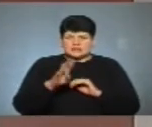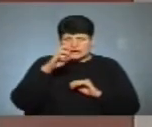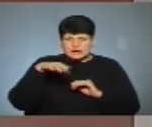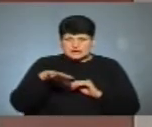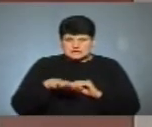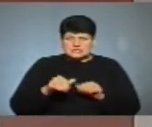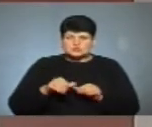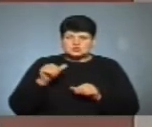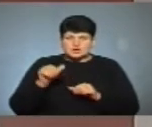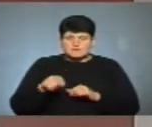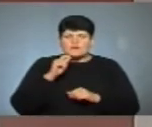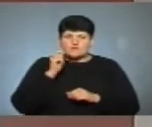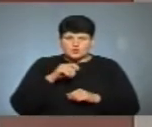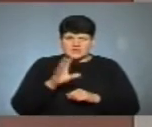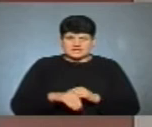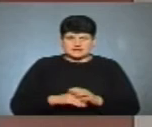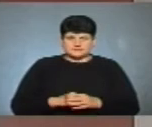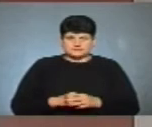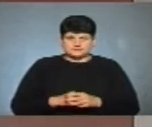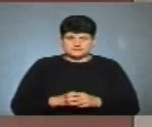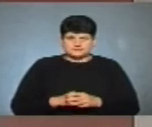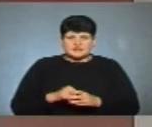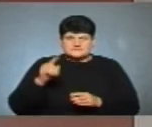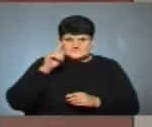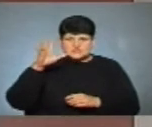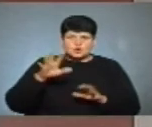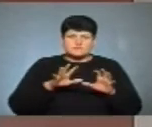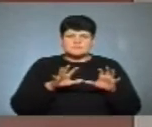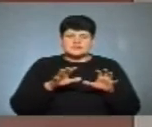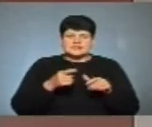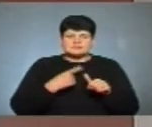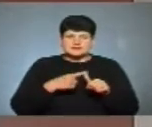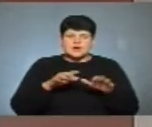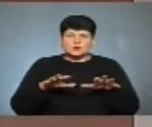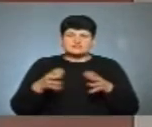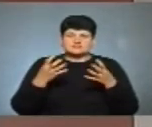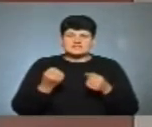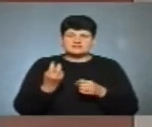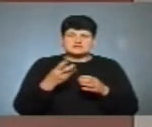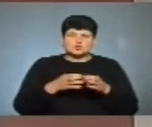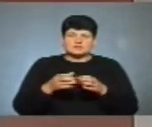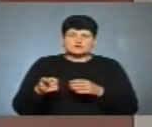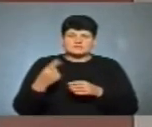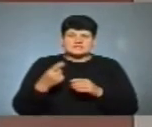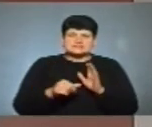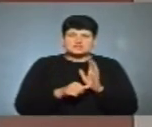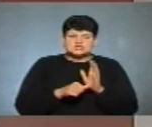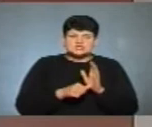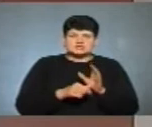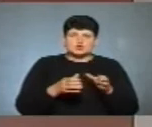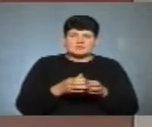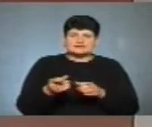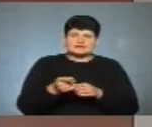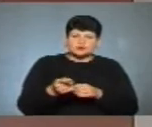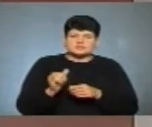країнах, зокрема і в Україні. Відомі імена голів ще 12 громад Тернопільщини. Йдеться про 6 громад Тернопільського